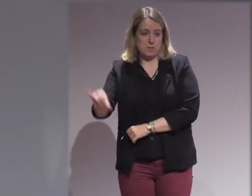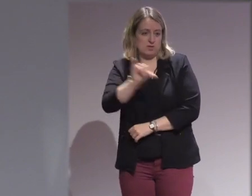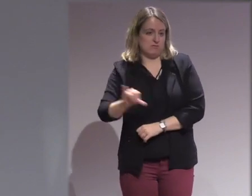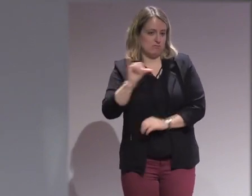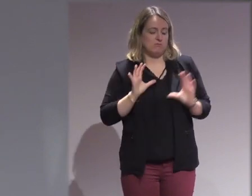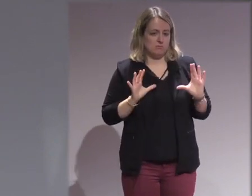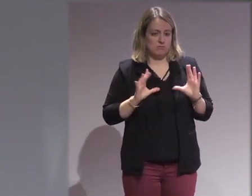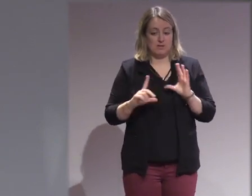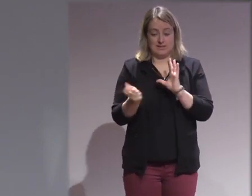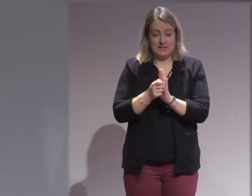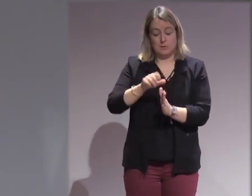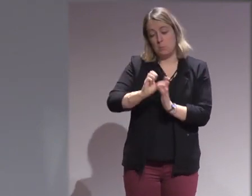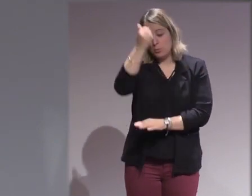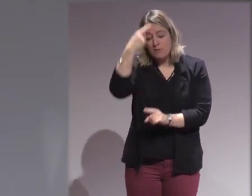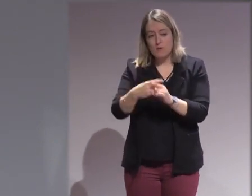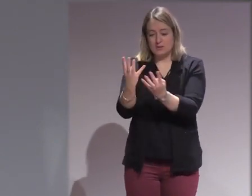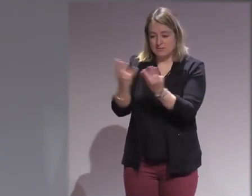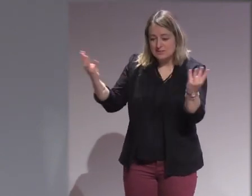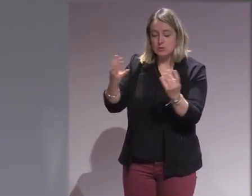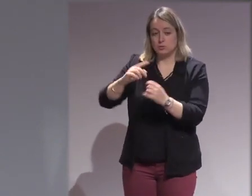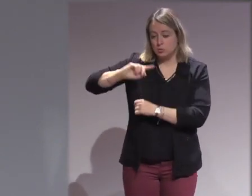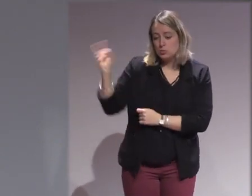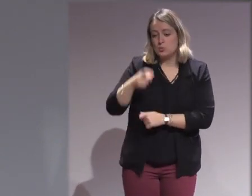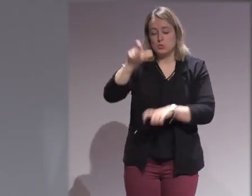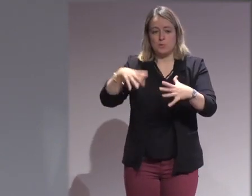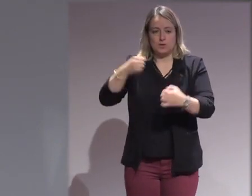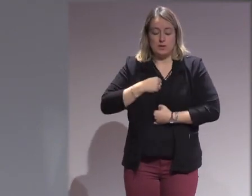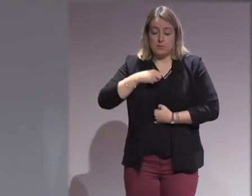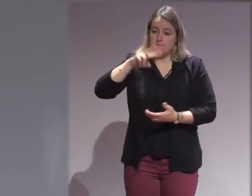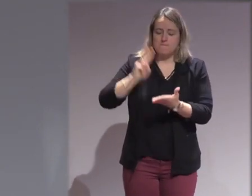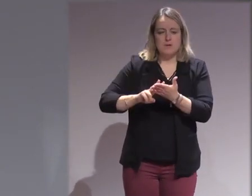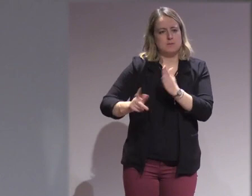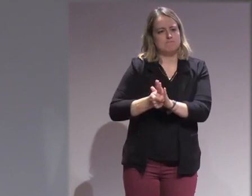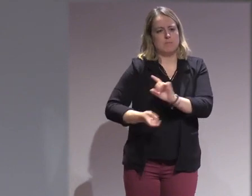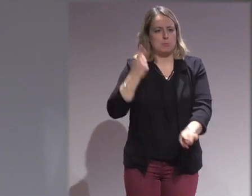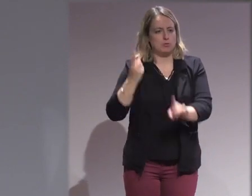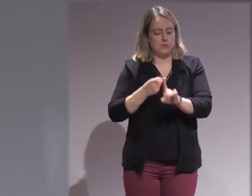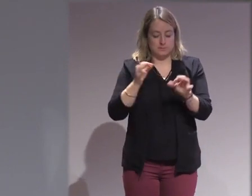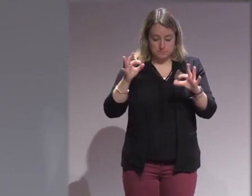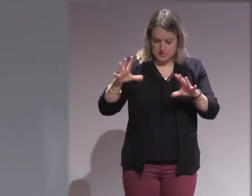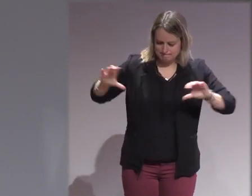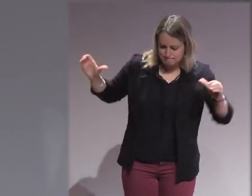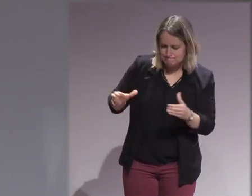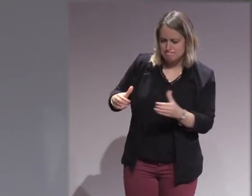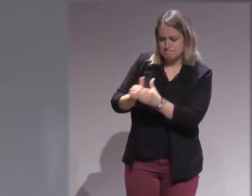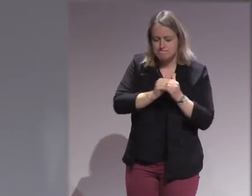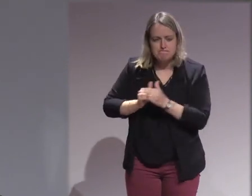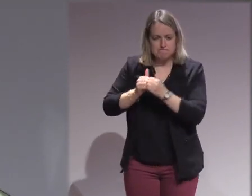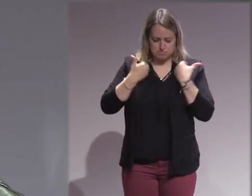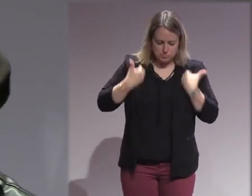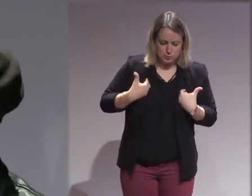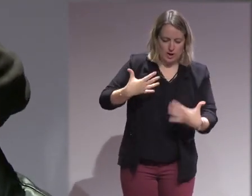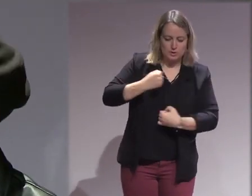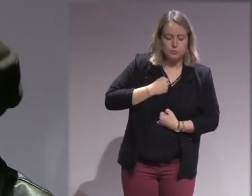ça a été un vrai moment dans nos existences, dans nos parcours et dans nos luttes de pouvoir exister collectivement aussi en tant que personne